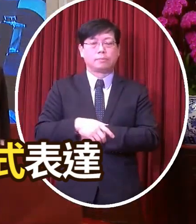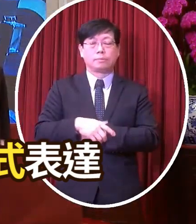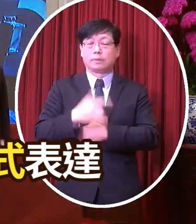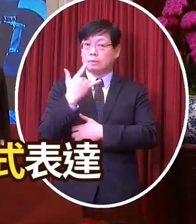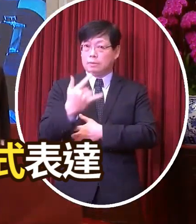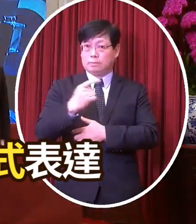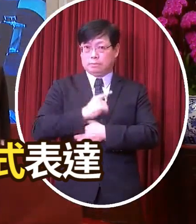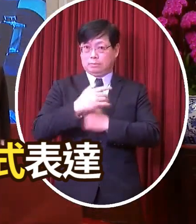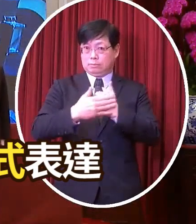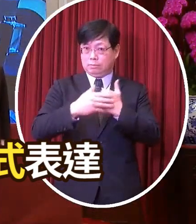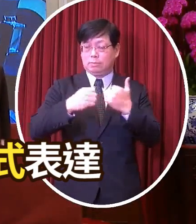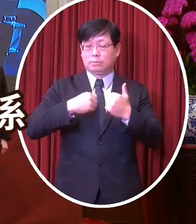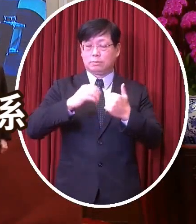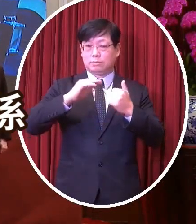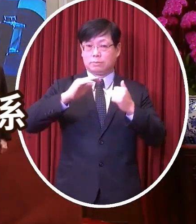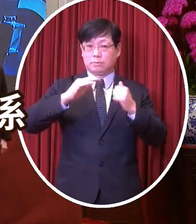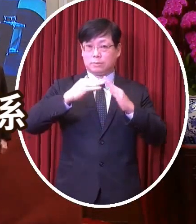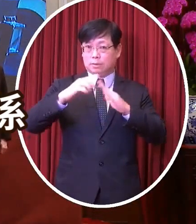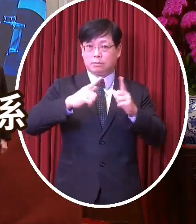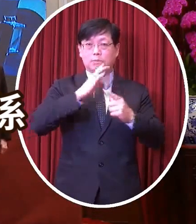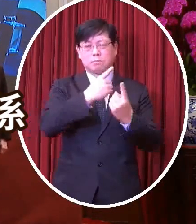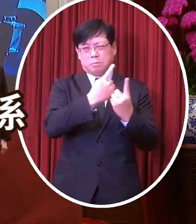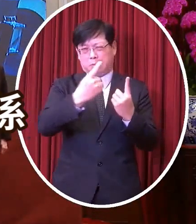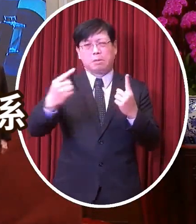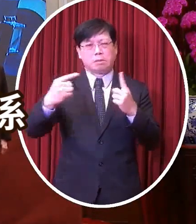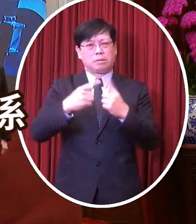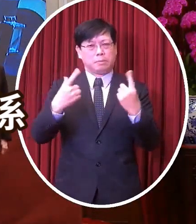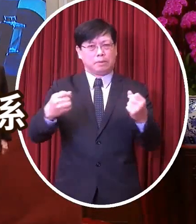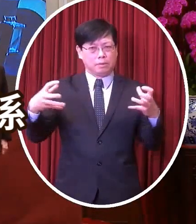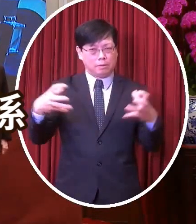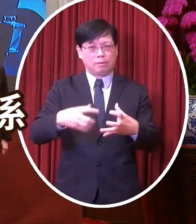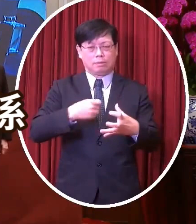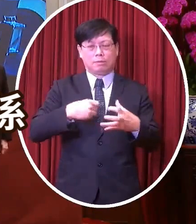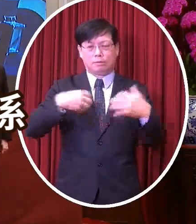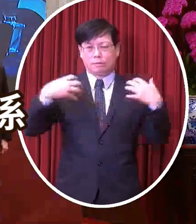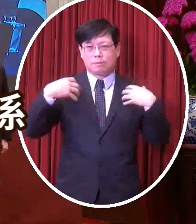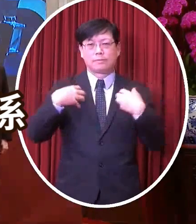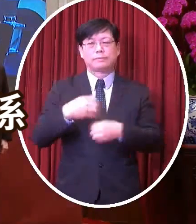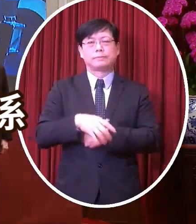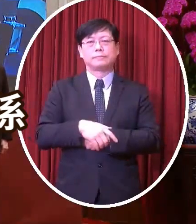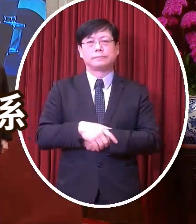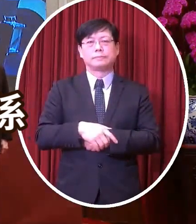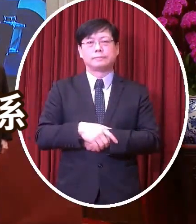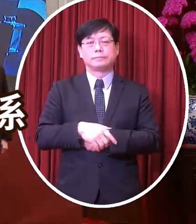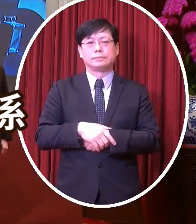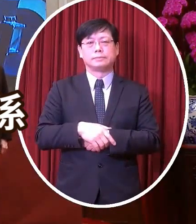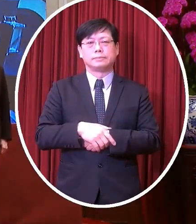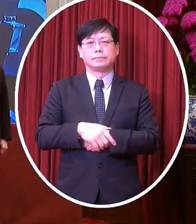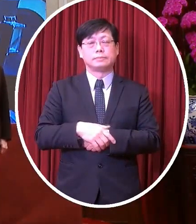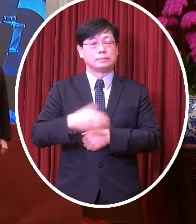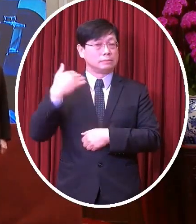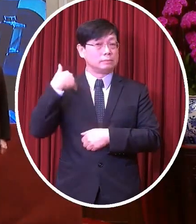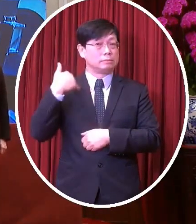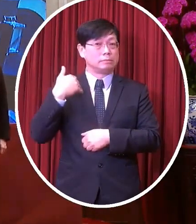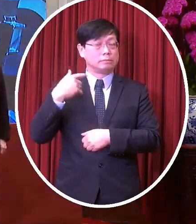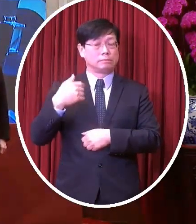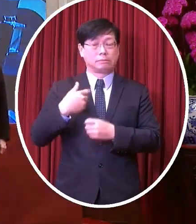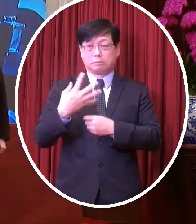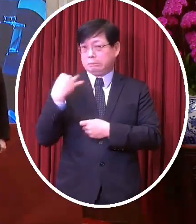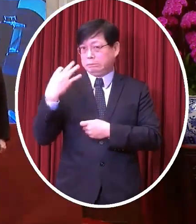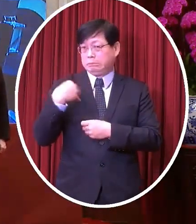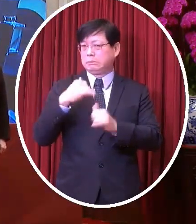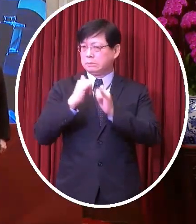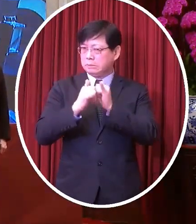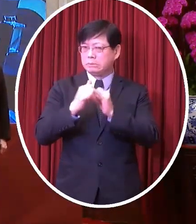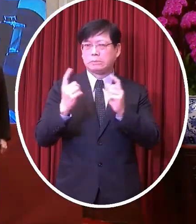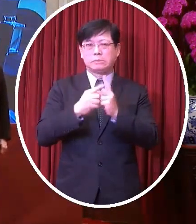园不仅是国军的任务，也是每一位国民应该要共同承担的责任。过去这几天，社会